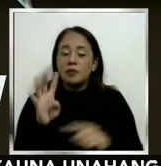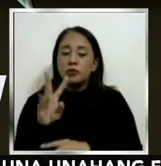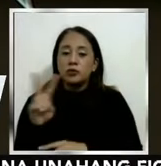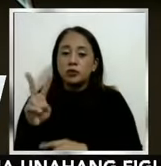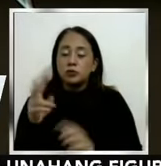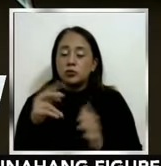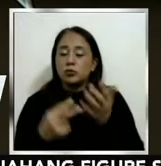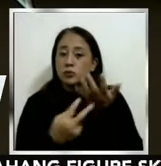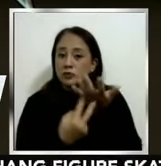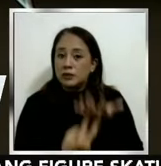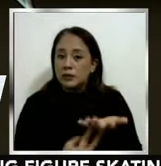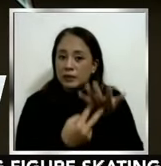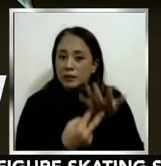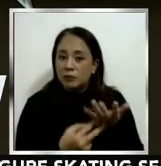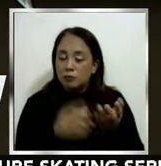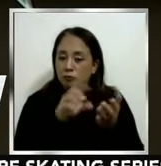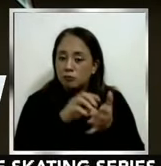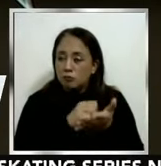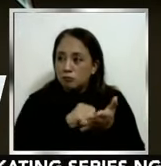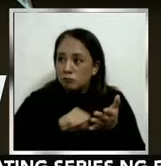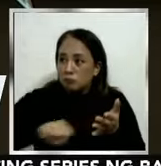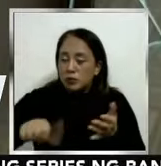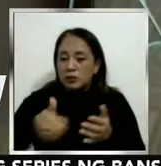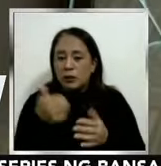na ipinuslit ng ilang pulis.